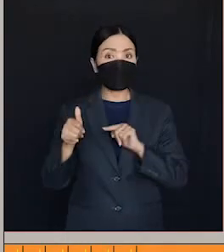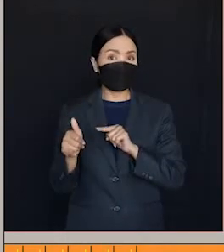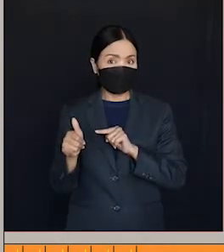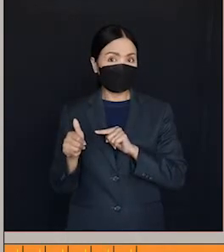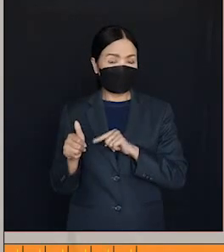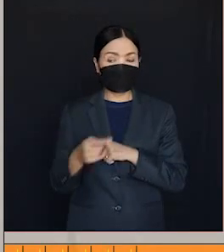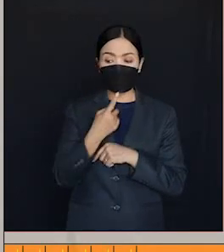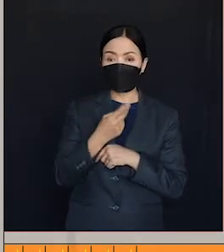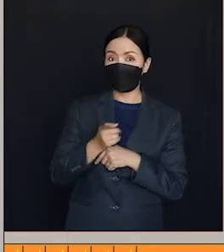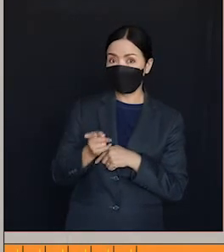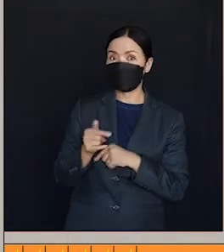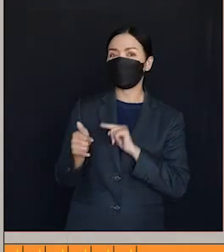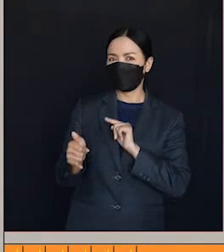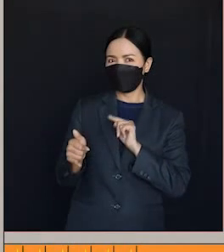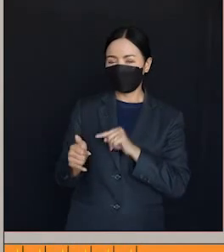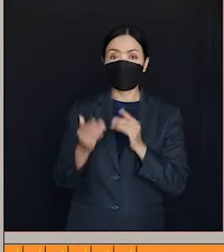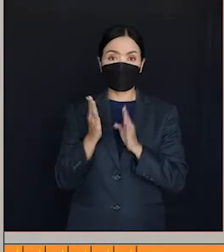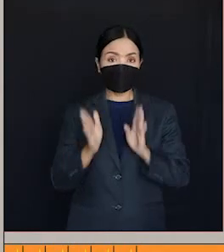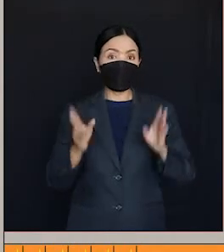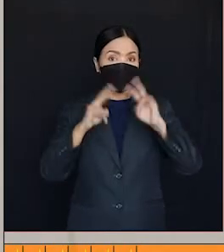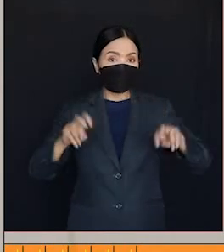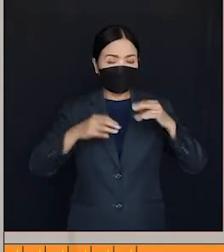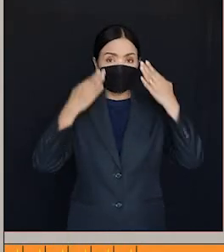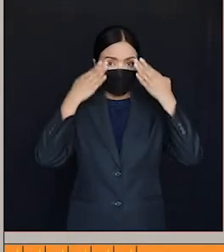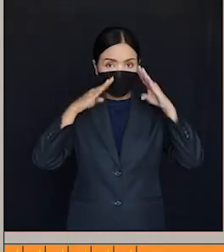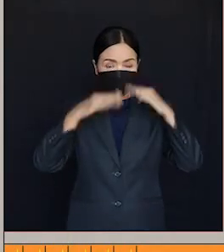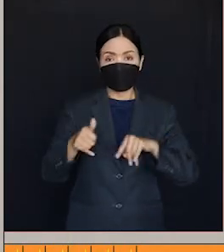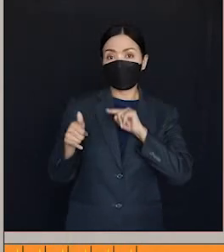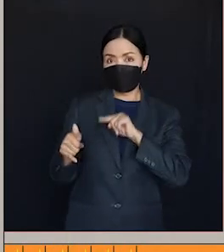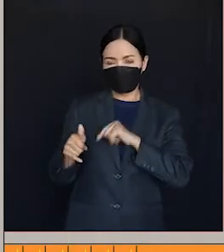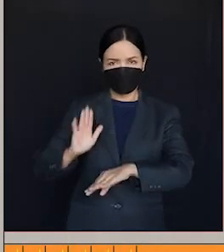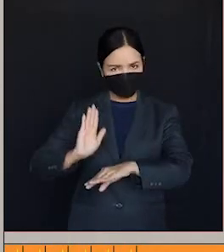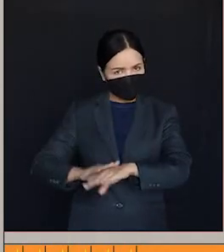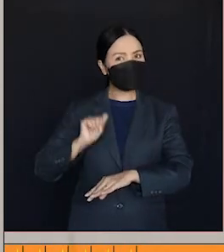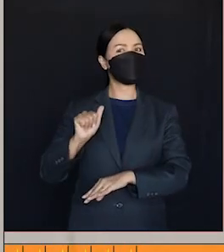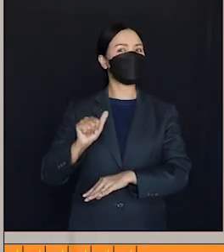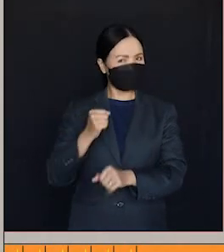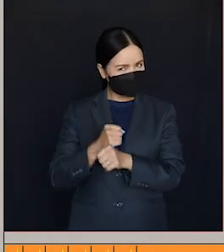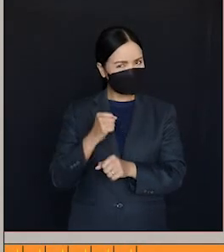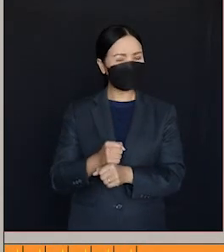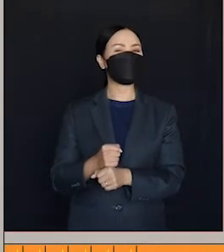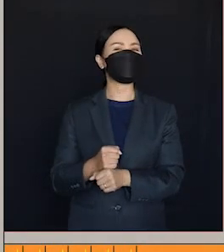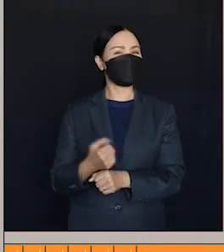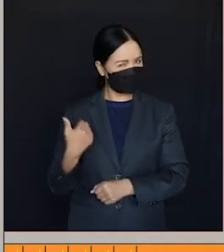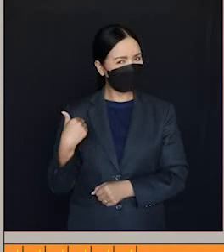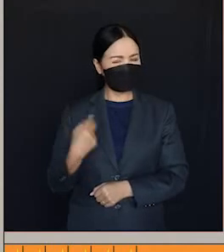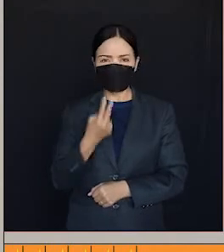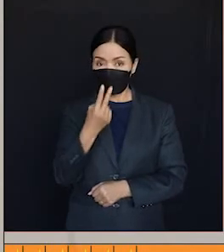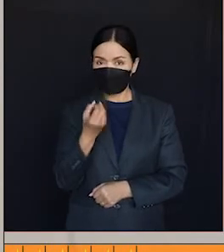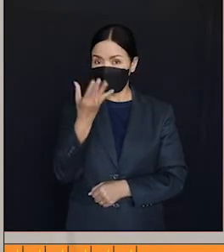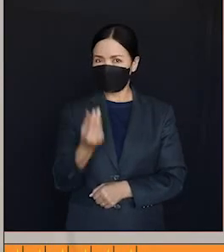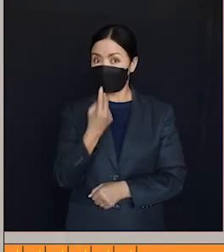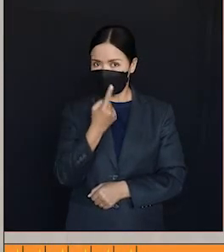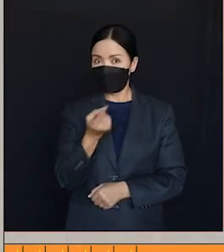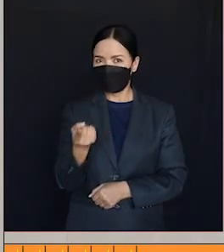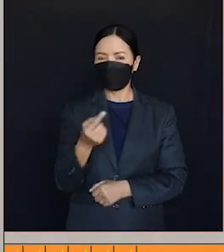ก็ดูซิคะว่านักวิจัยตาบอดของเราเนี่ยนะคะจะมีความสามารถในการทำงานนะคะแค่ไหน